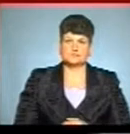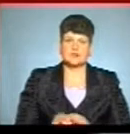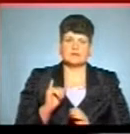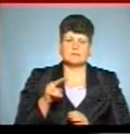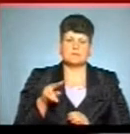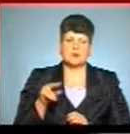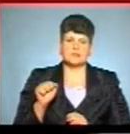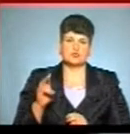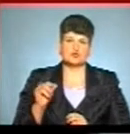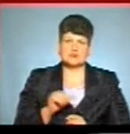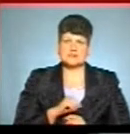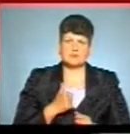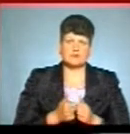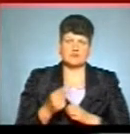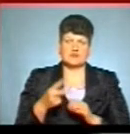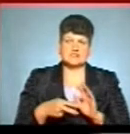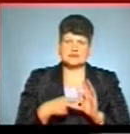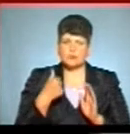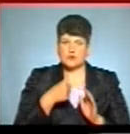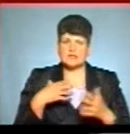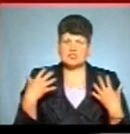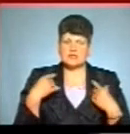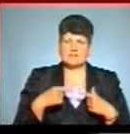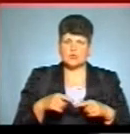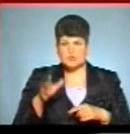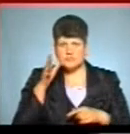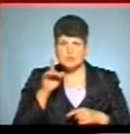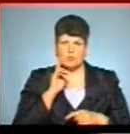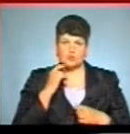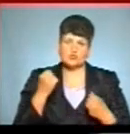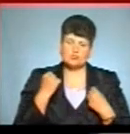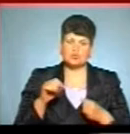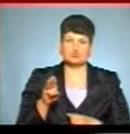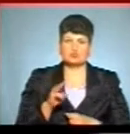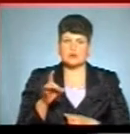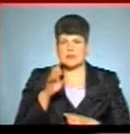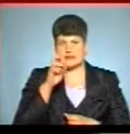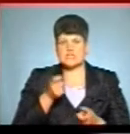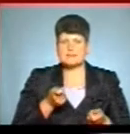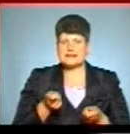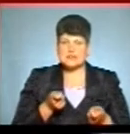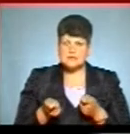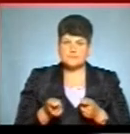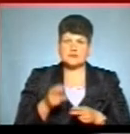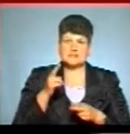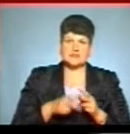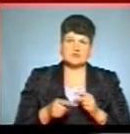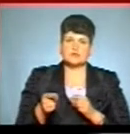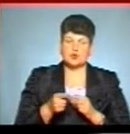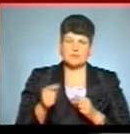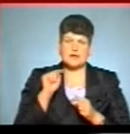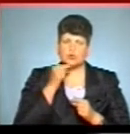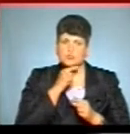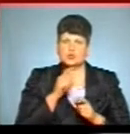– самовисуванець. 27 років – начальник відділу освіти, молоді та спорту Шумської райдержадміністрації. Закінчив Тернопільський